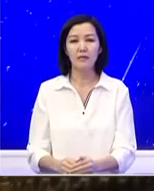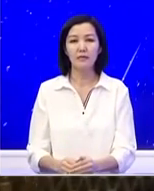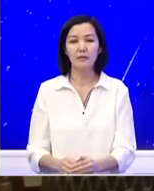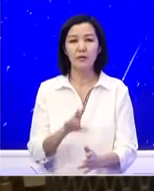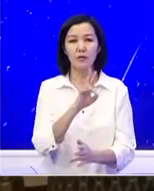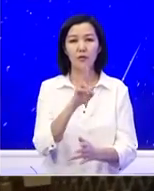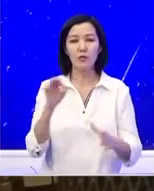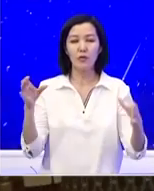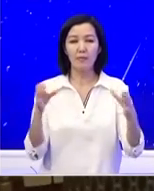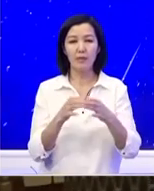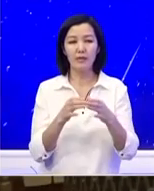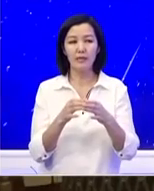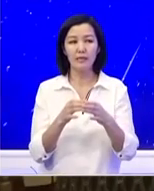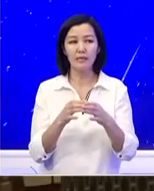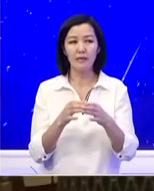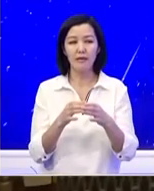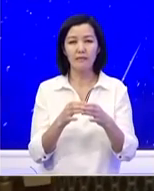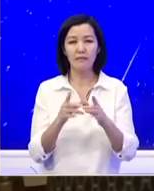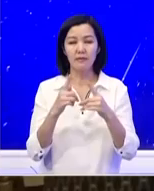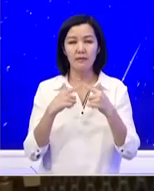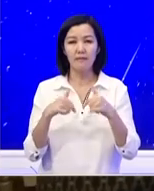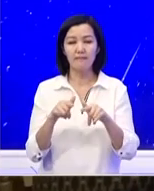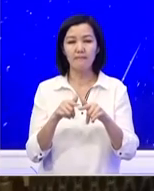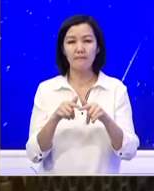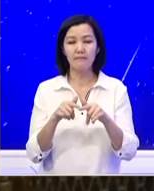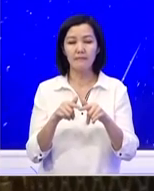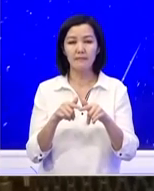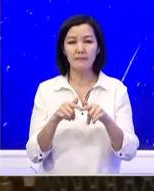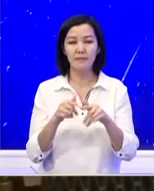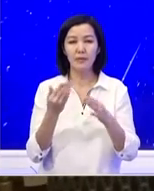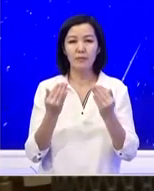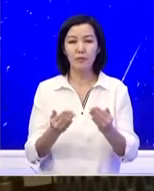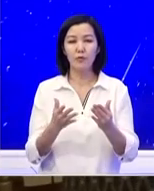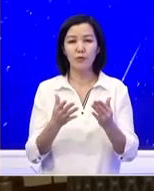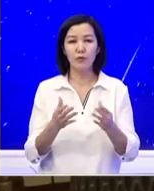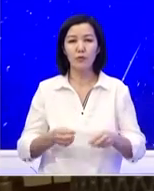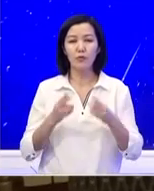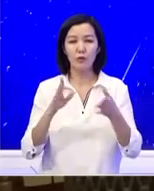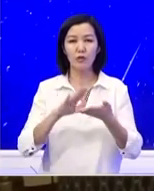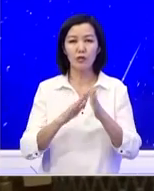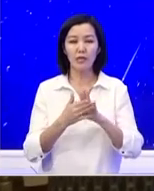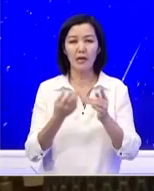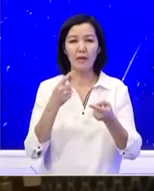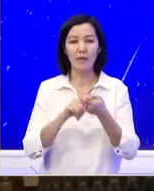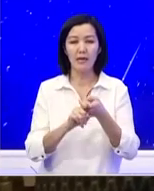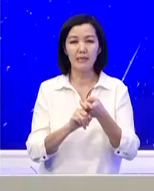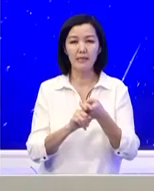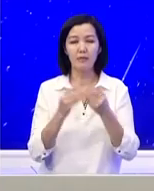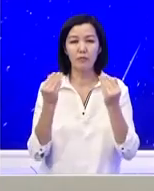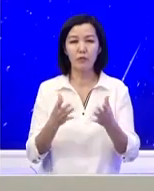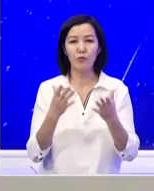Отан партиясының ұйымдастыруыменен бүгінгі төтенше жағдай жарияланғанға бері бүгінгі